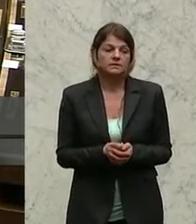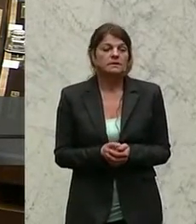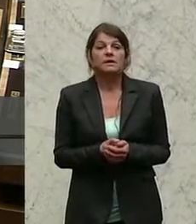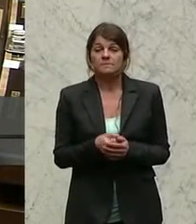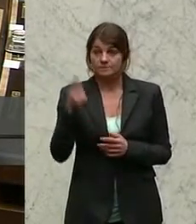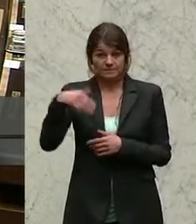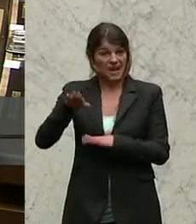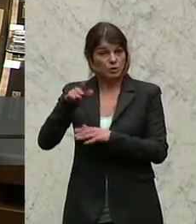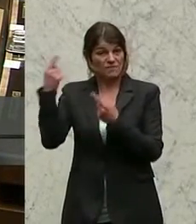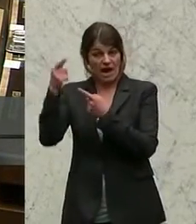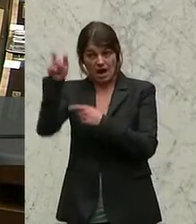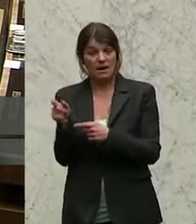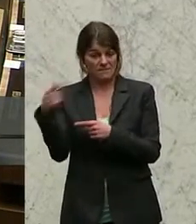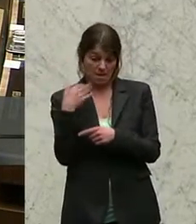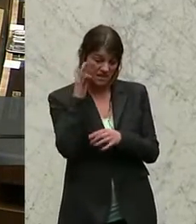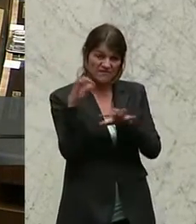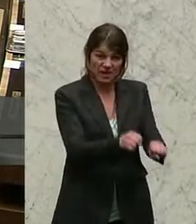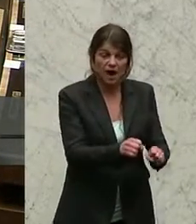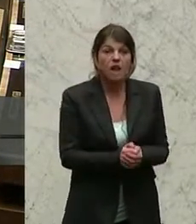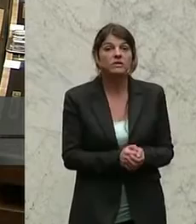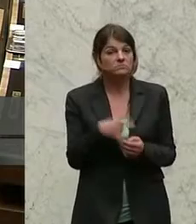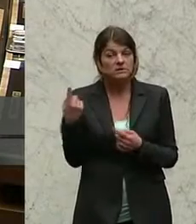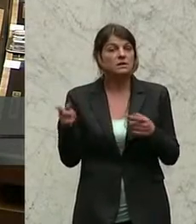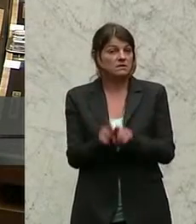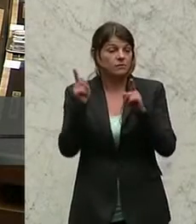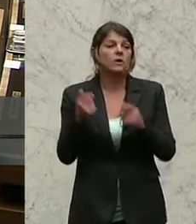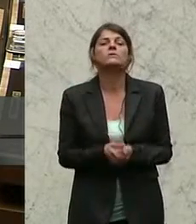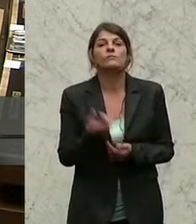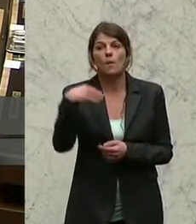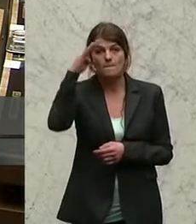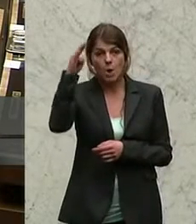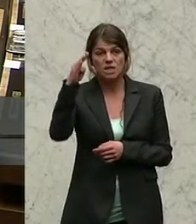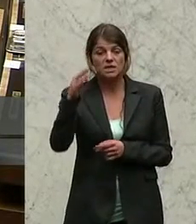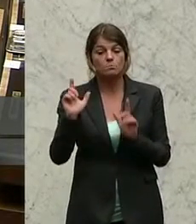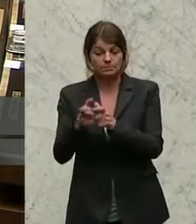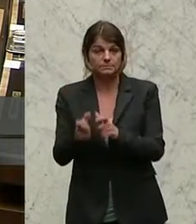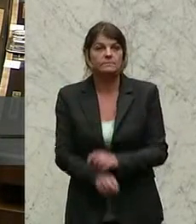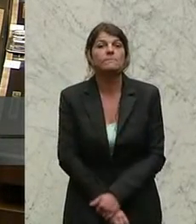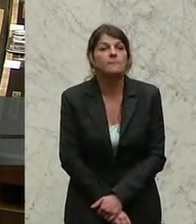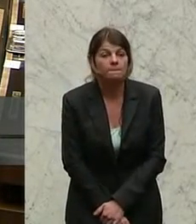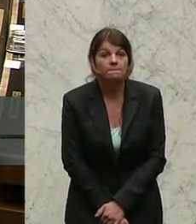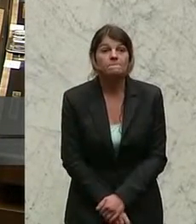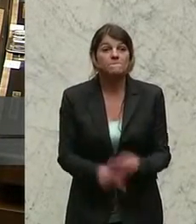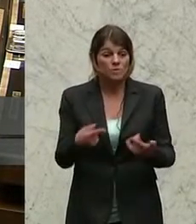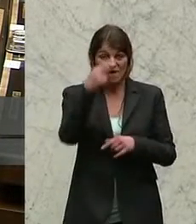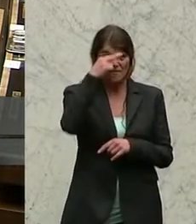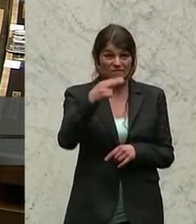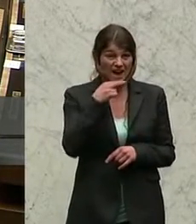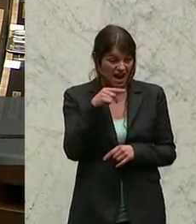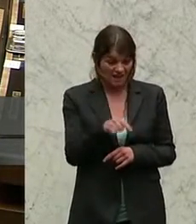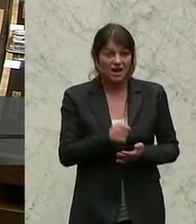Der Asylwerber, der das Mädchen vergewaltigt hat, wurde dann von der Polizei abgeführt und der Vater